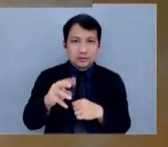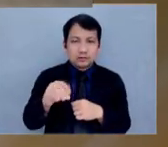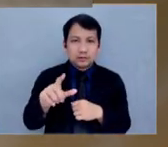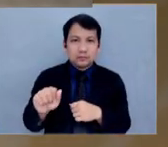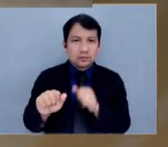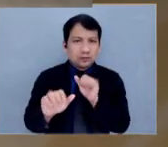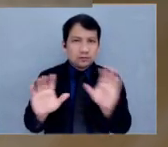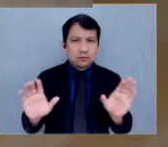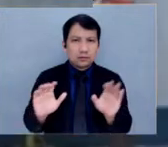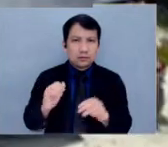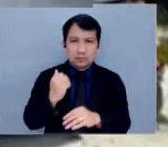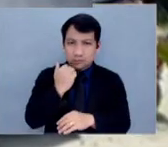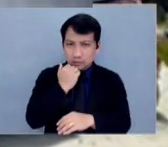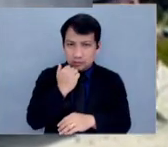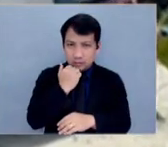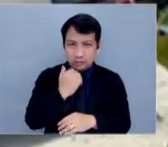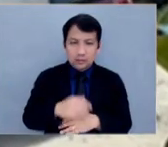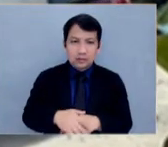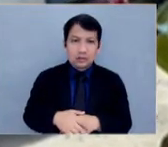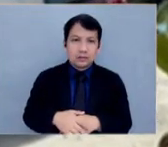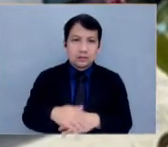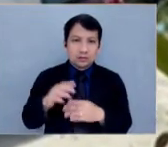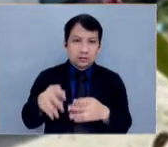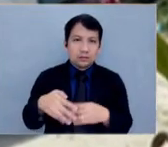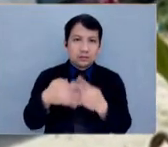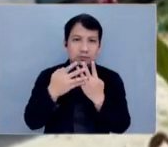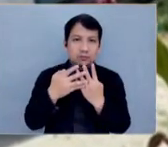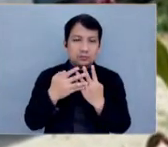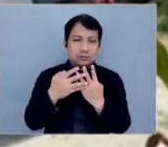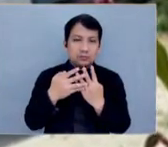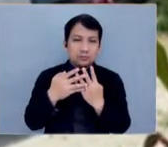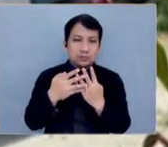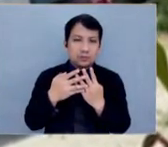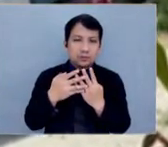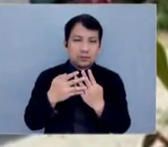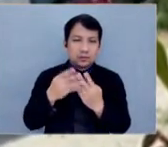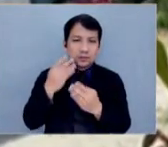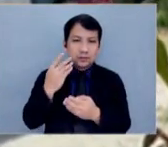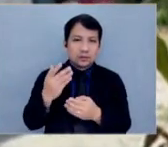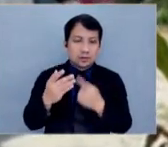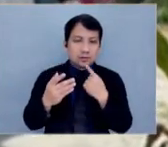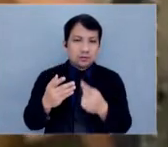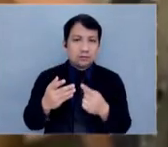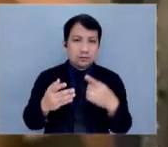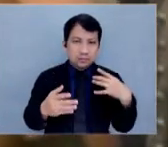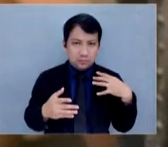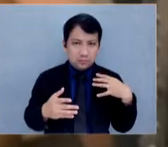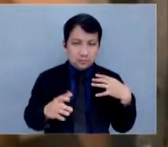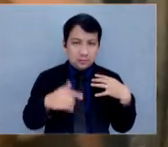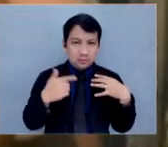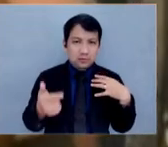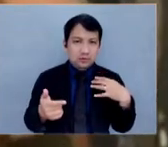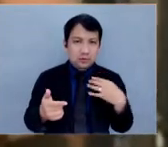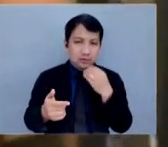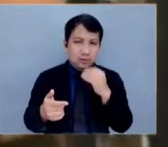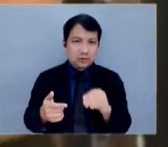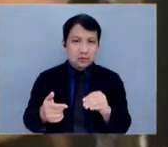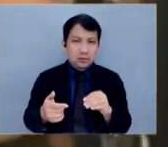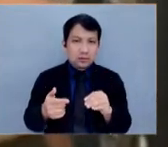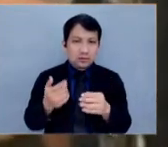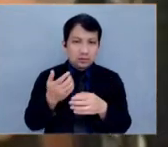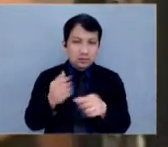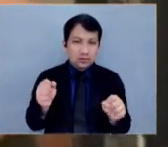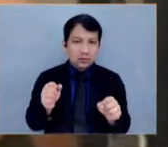daw siyang kasalanan. Nakakulong siya sa detention cell ng Traffic Enforcement Unit habang hinihintay pa ang notice of desistance.